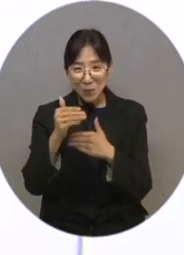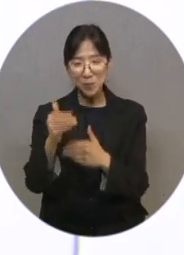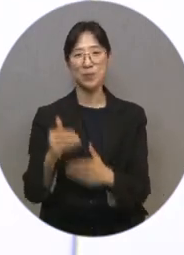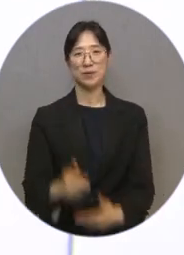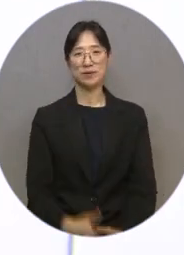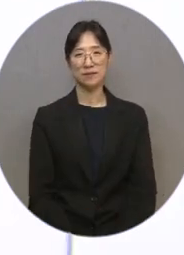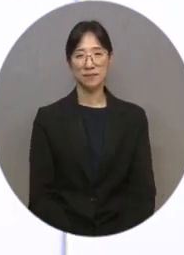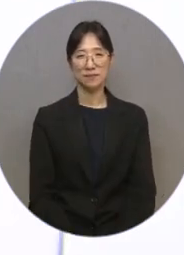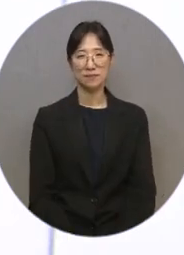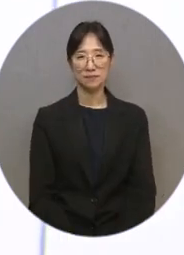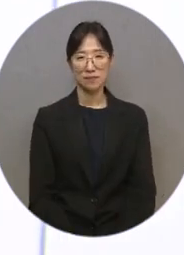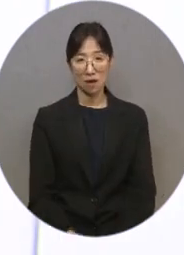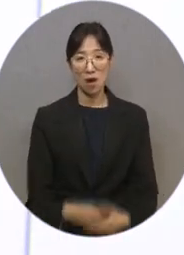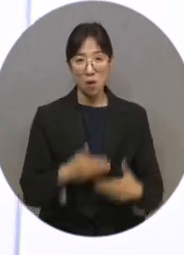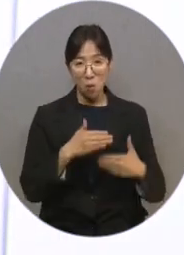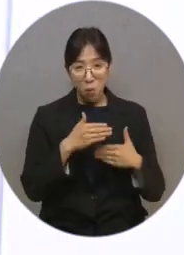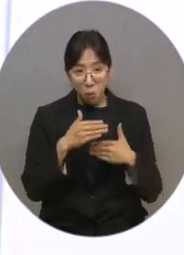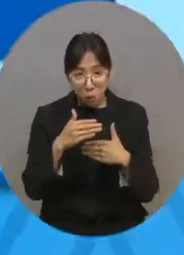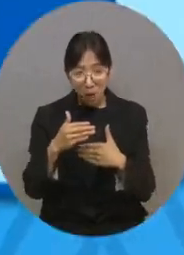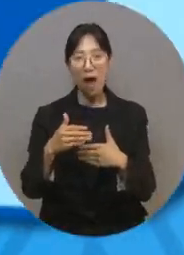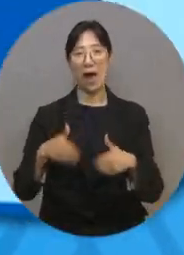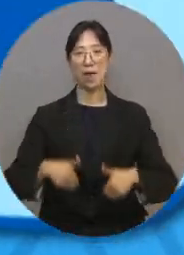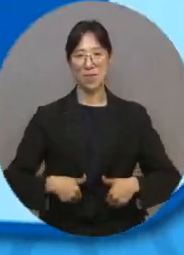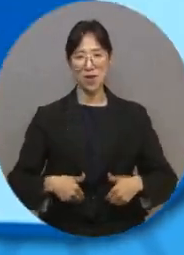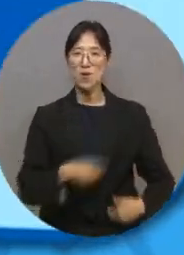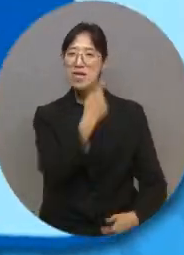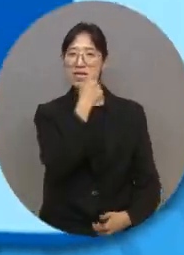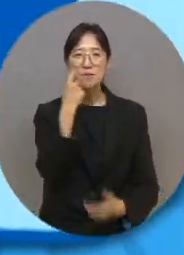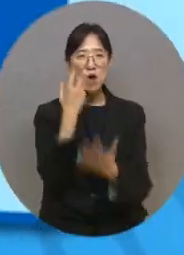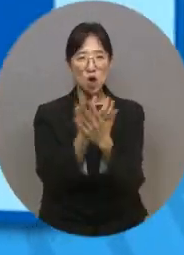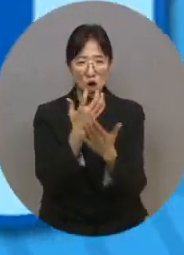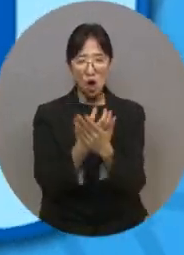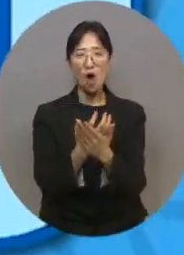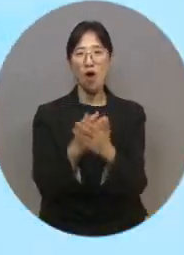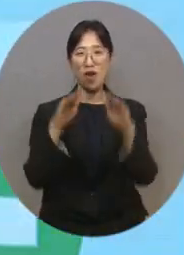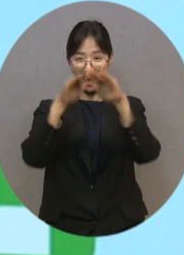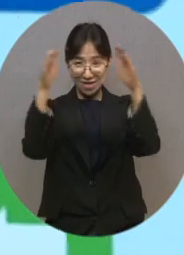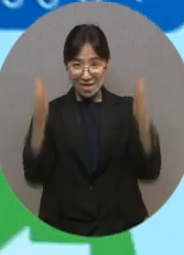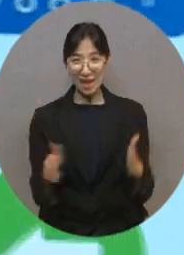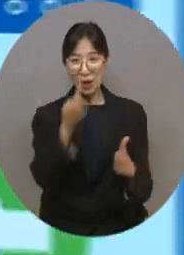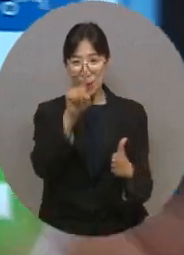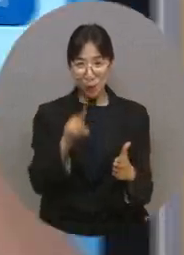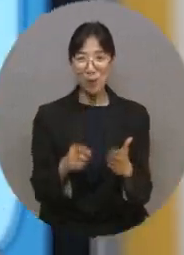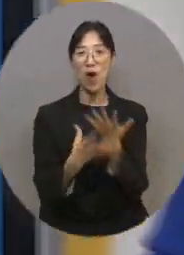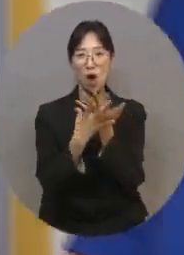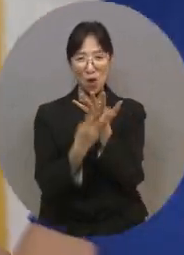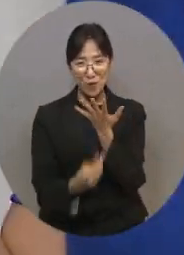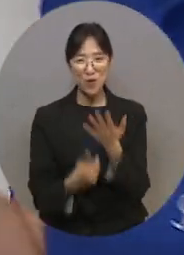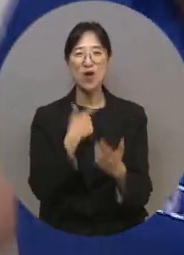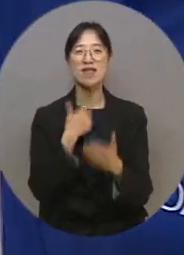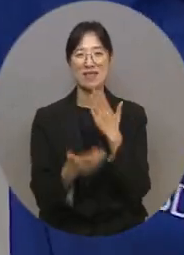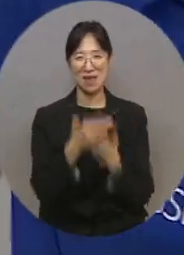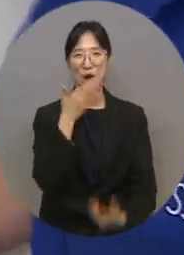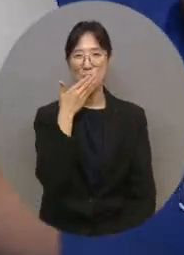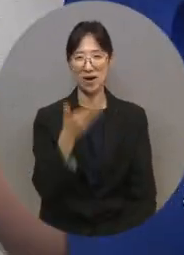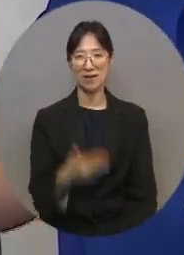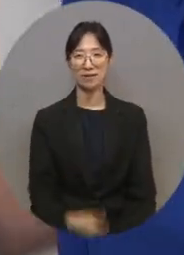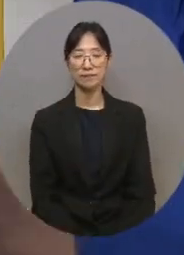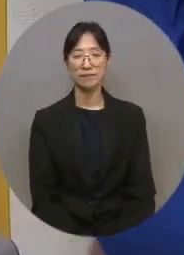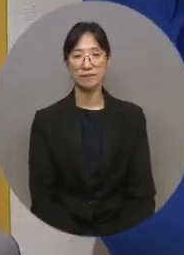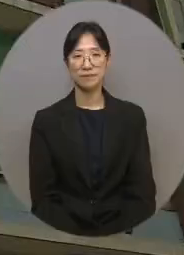봅니다. 따라가다 보면 필요한 증명서를 무인 발급기를 통해 직접 발급해보는 체험을 완료할 수